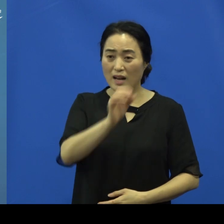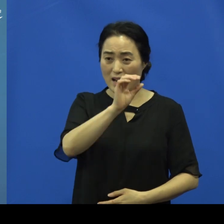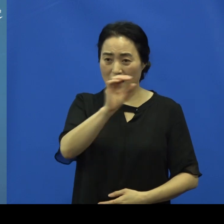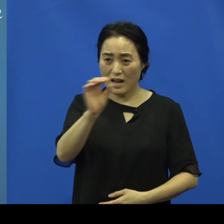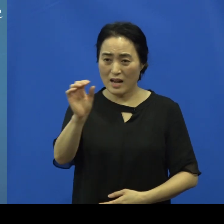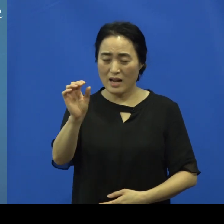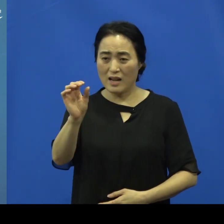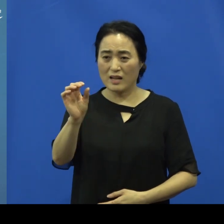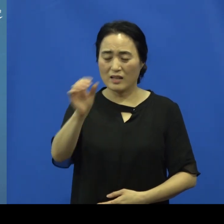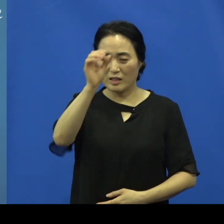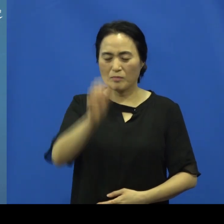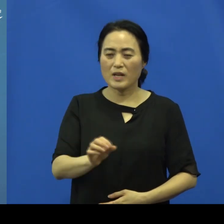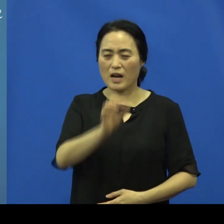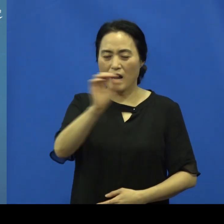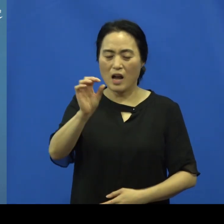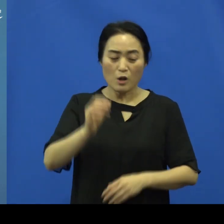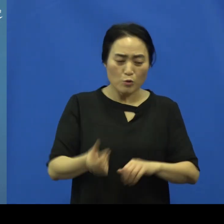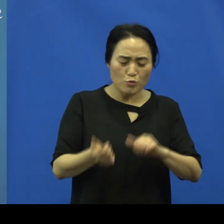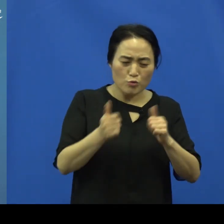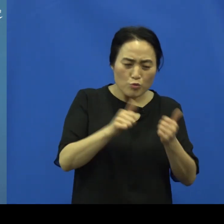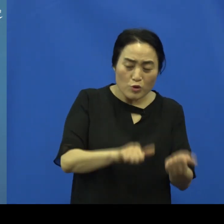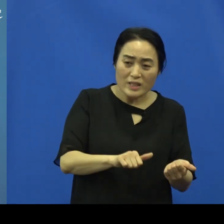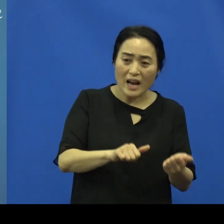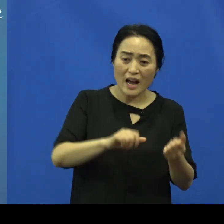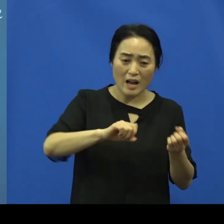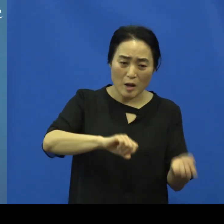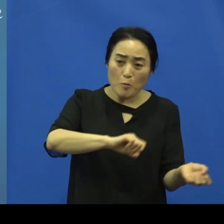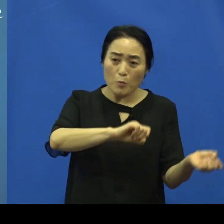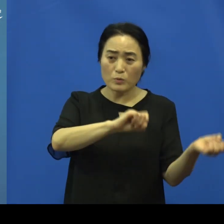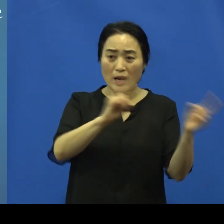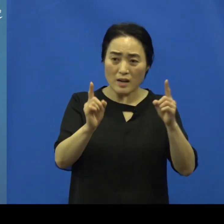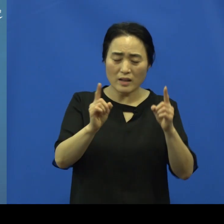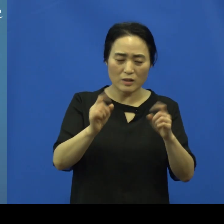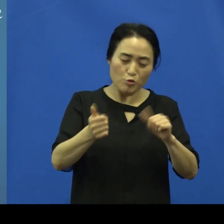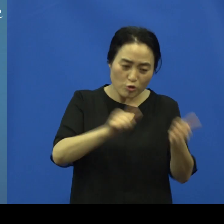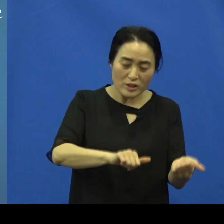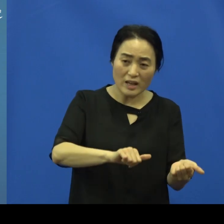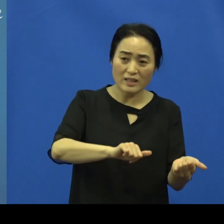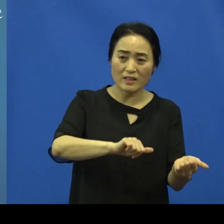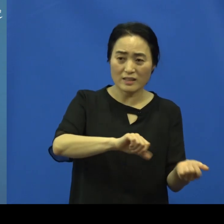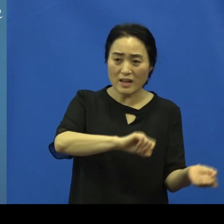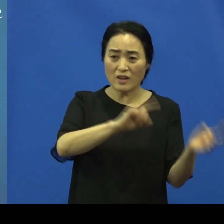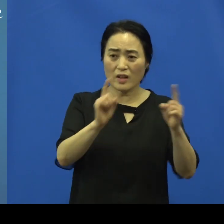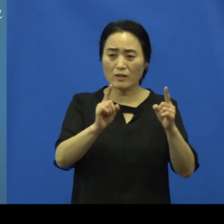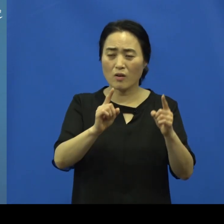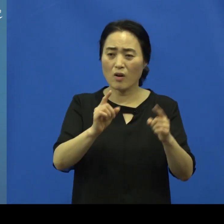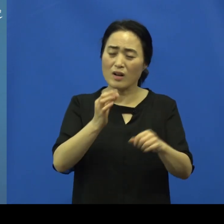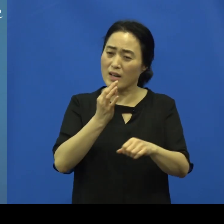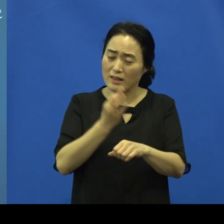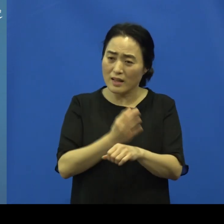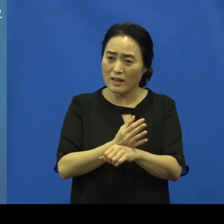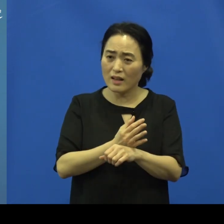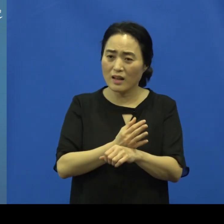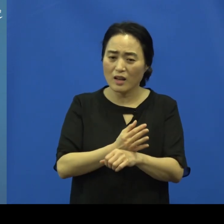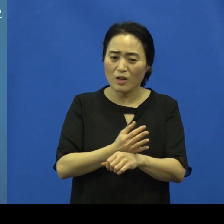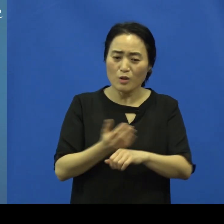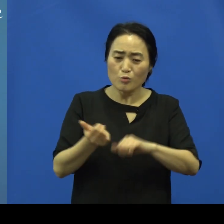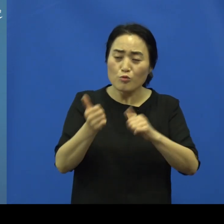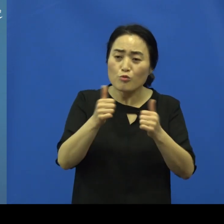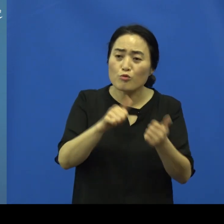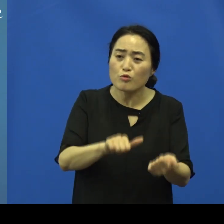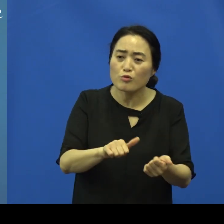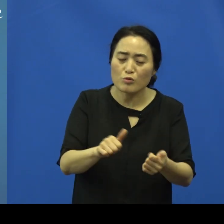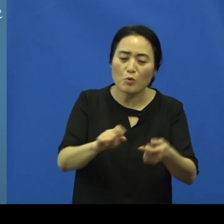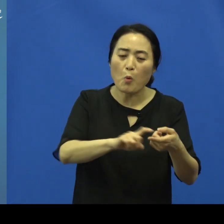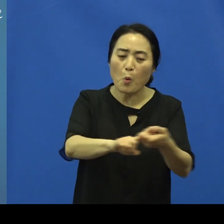일입니다. 죽은 자를 살려내는 일은 간단한 일이 아니에요. 여러분, 죽은 공동체를 살려내는 거 그렇게